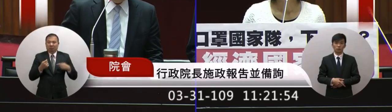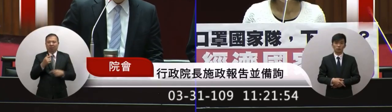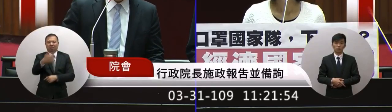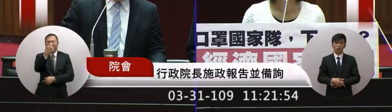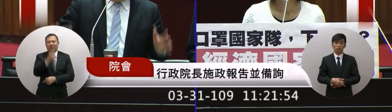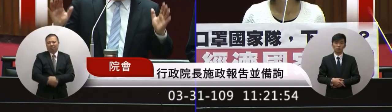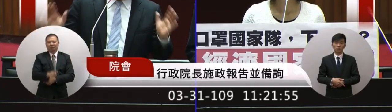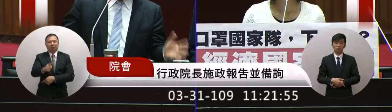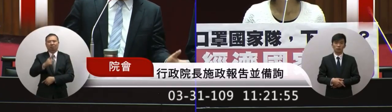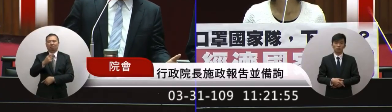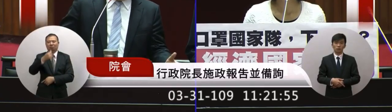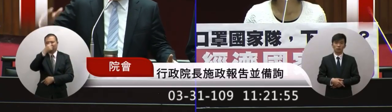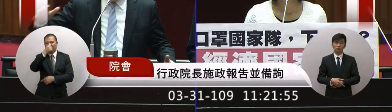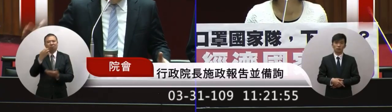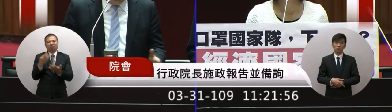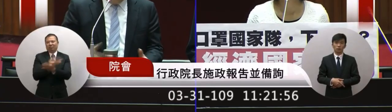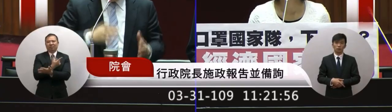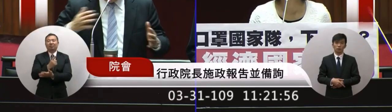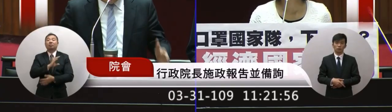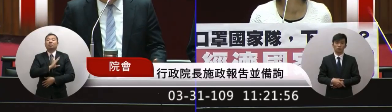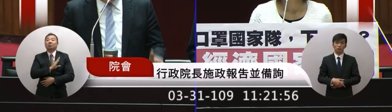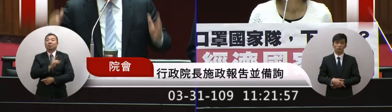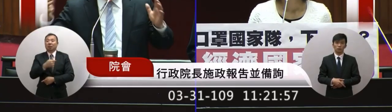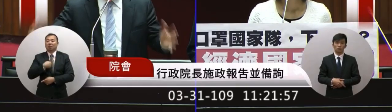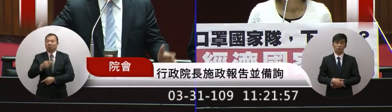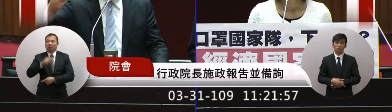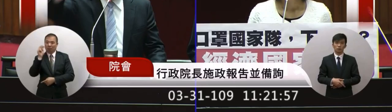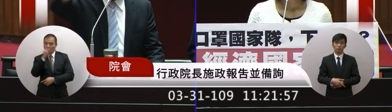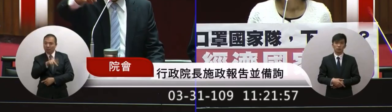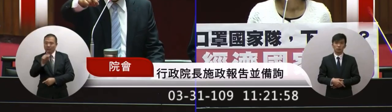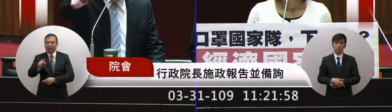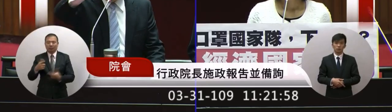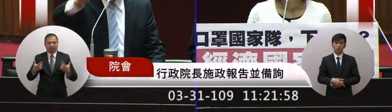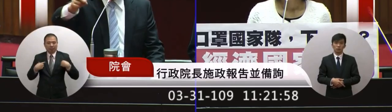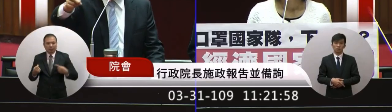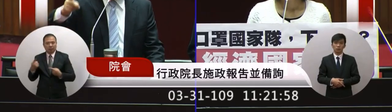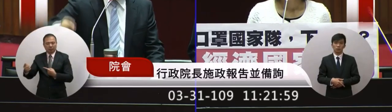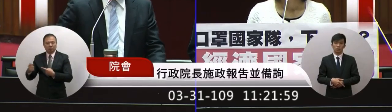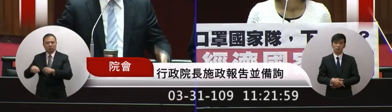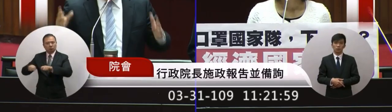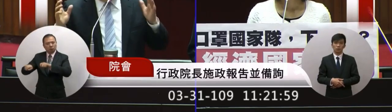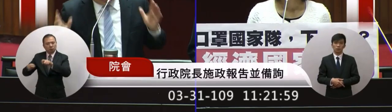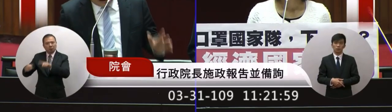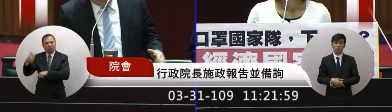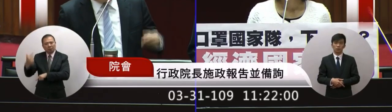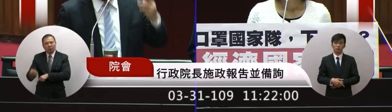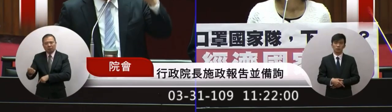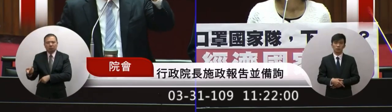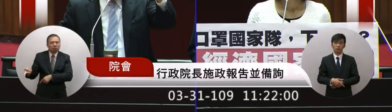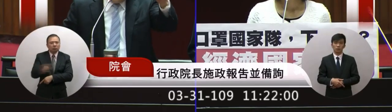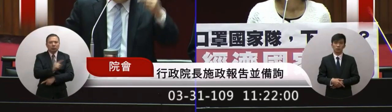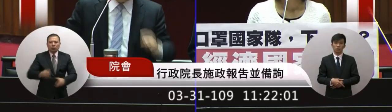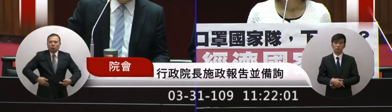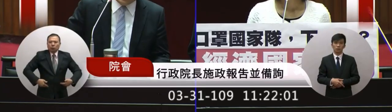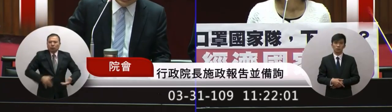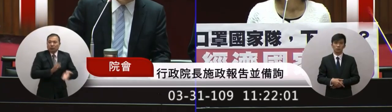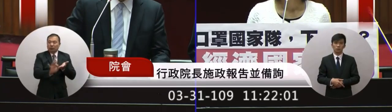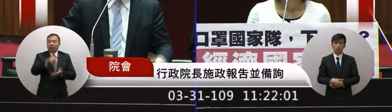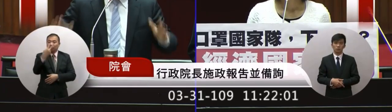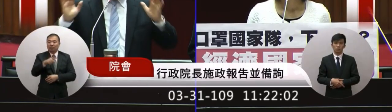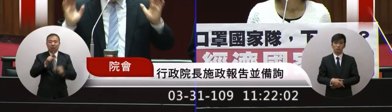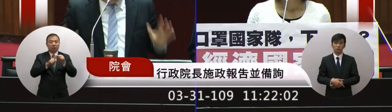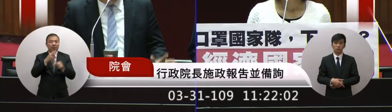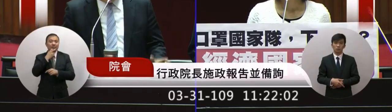不够，这个我们也看到，以往积极等等，大家都知道有1000亿，那中央银行是才